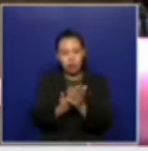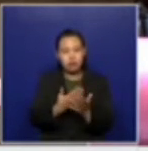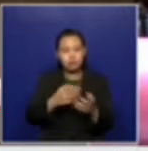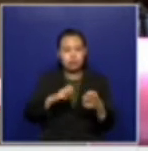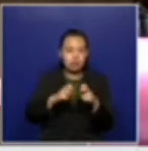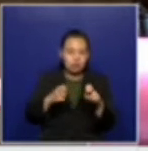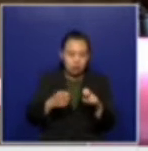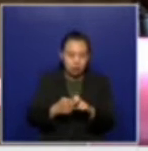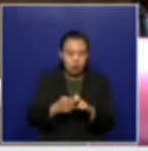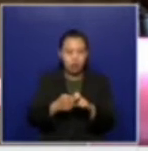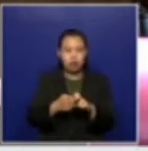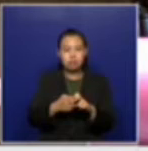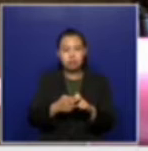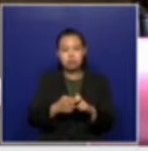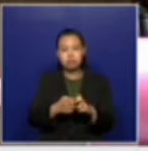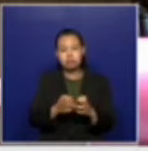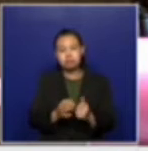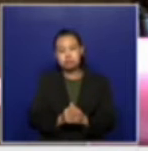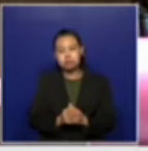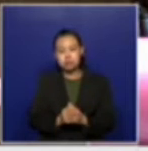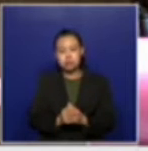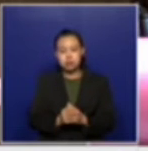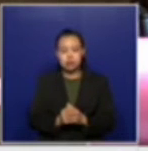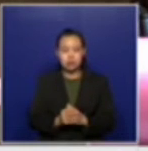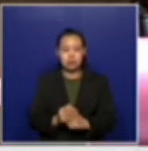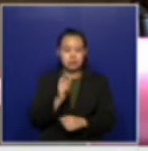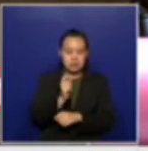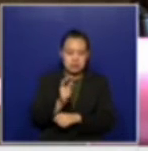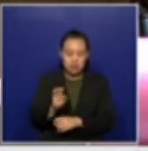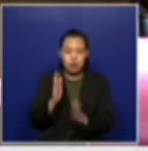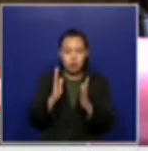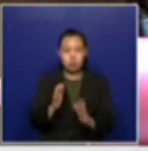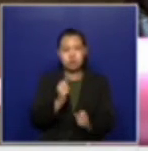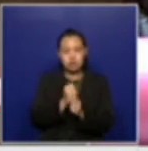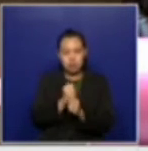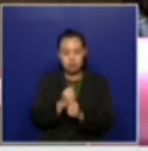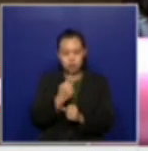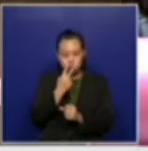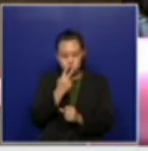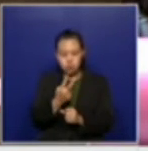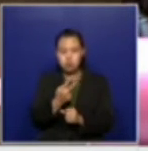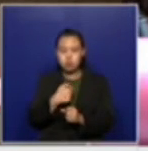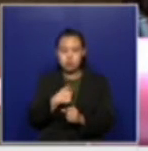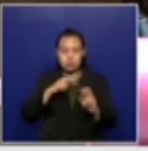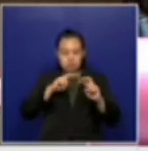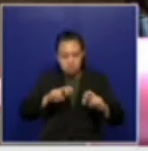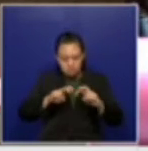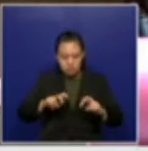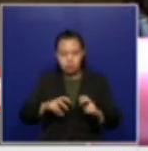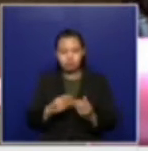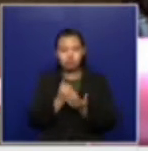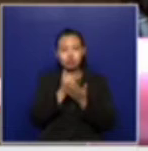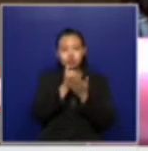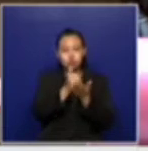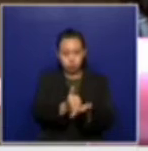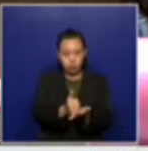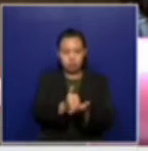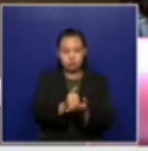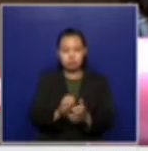ษาสภาพการจ้างงานไว้ได้นั้นต้องให้ความช่วยเหลือเป็นกรณีพิเศษและลดเงื่อนไขในการผ่อนป